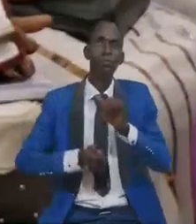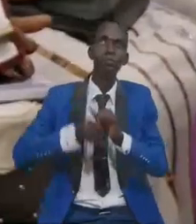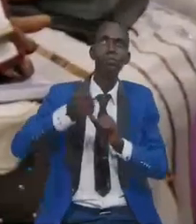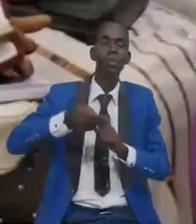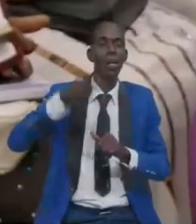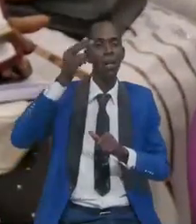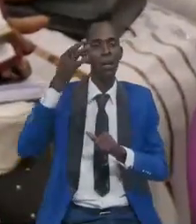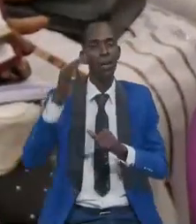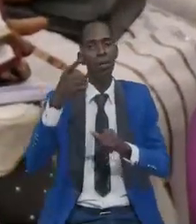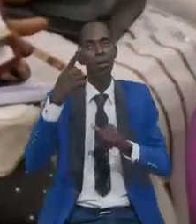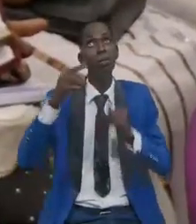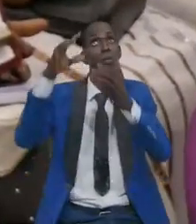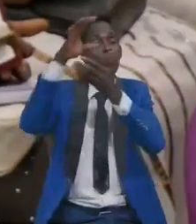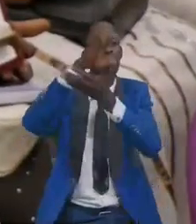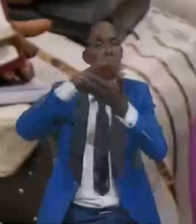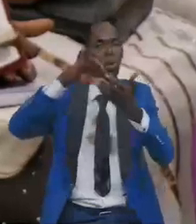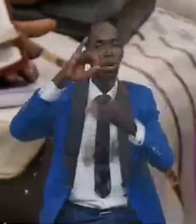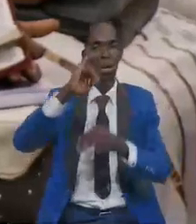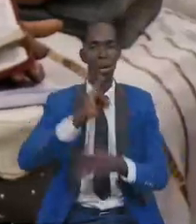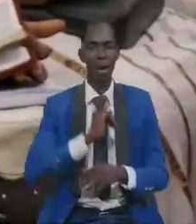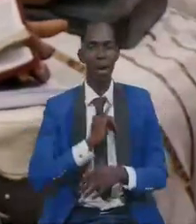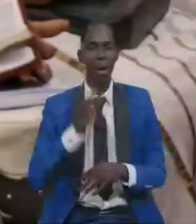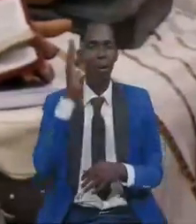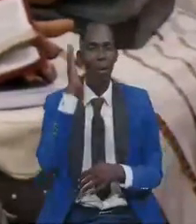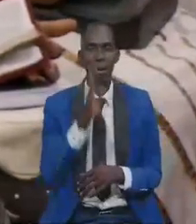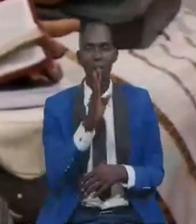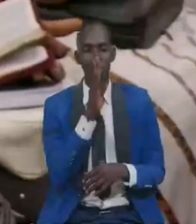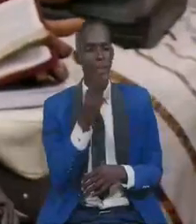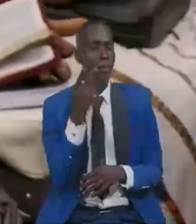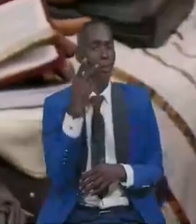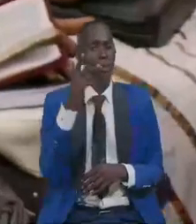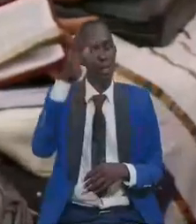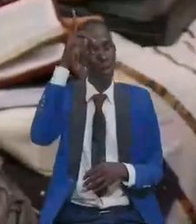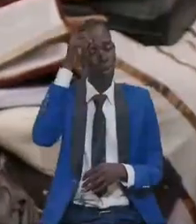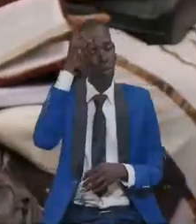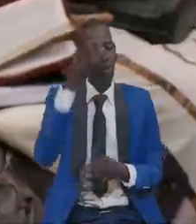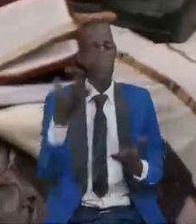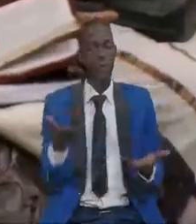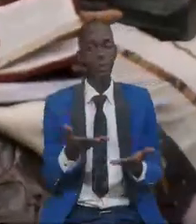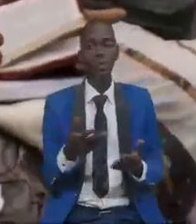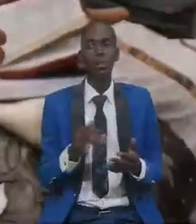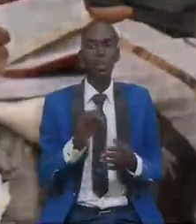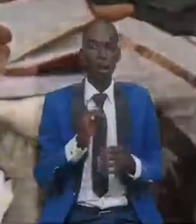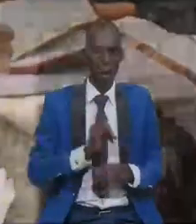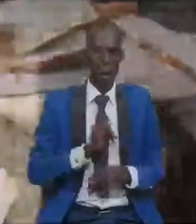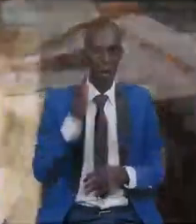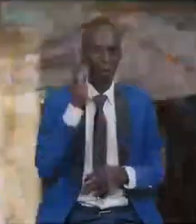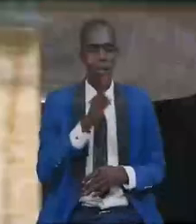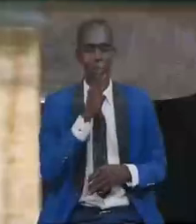et je serai, c'est Lucifer qui parle, je serai Nebuchadnezzar qui parle,